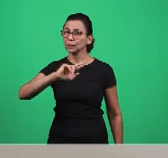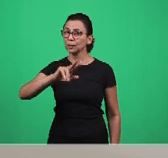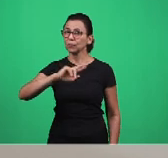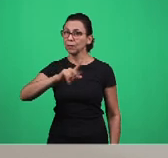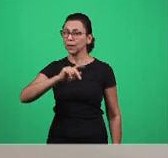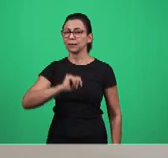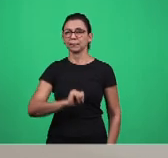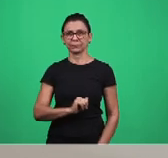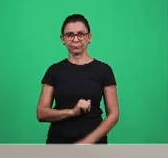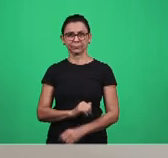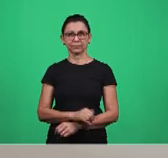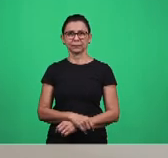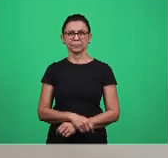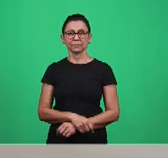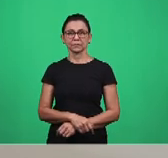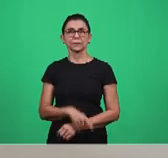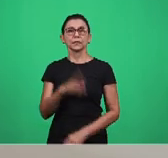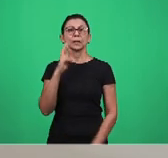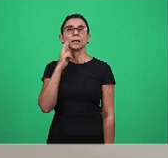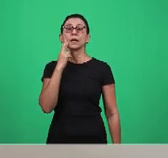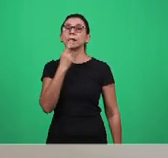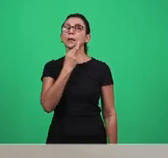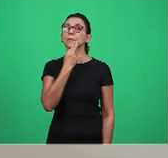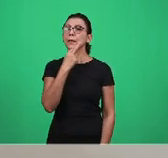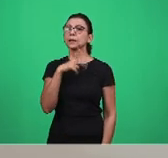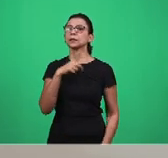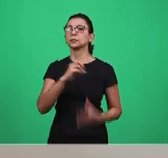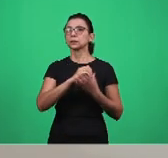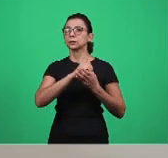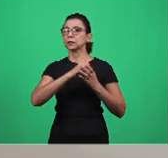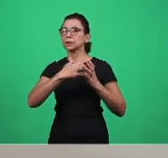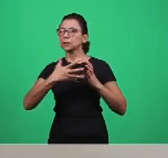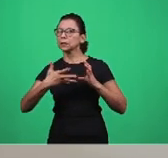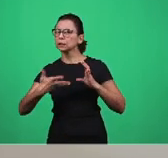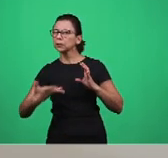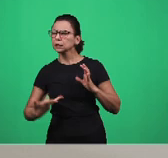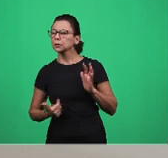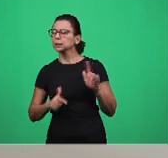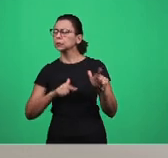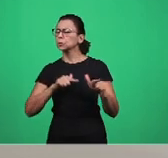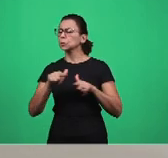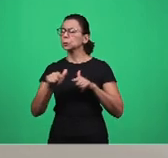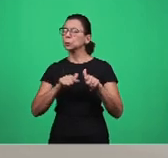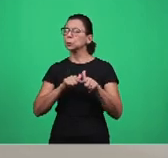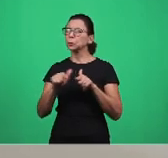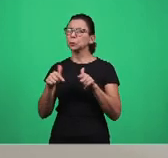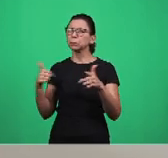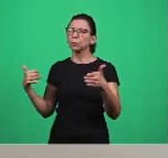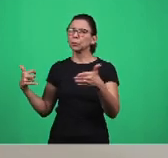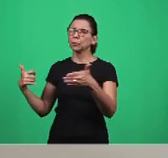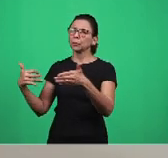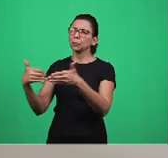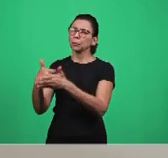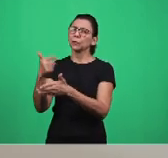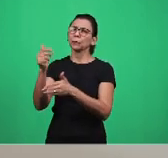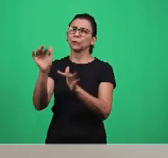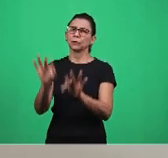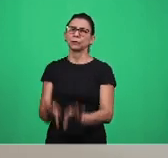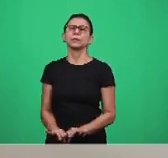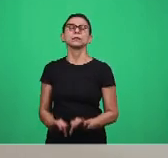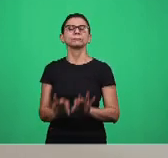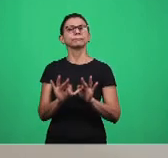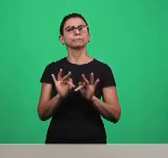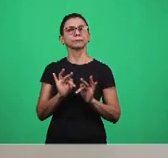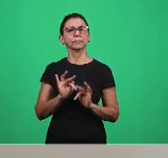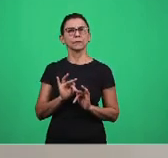et travaillait même au dernier moment. Et toi, tu peux être cela. Il n'y a aucun empêchement à cela. Ce qui, jusqu'à